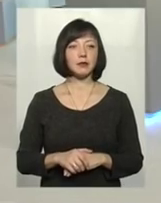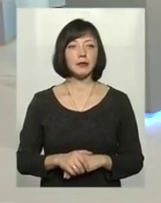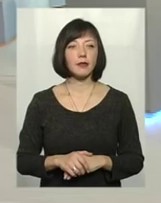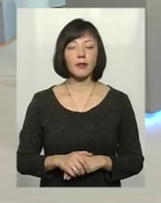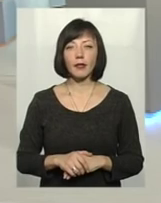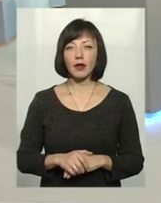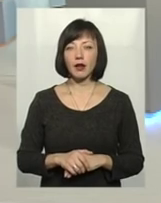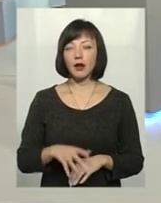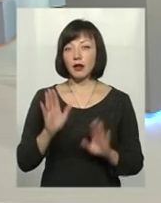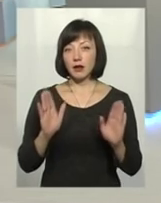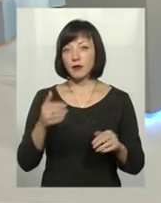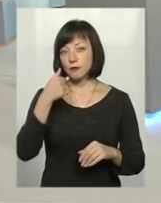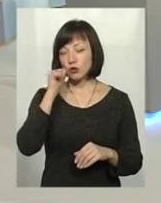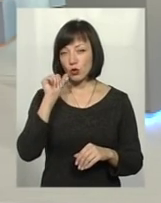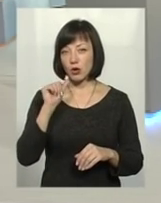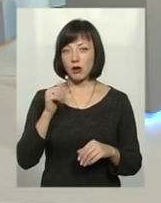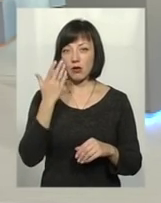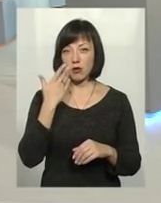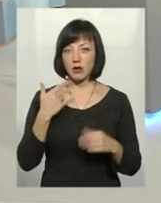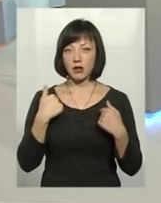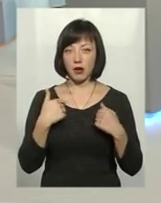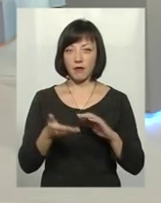Власне, буквально вчора, намагаючись